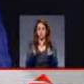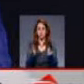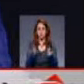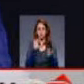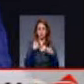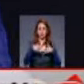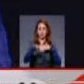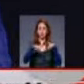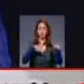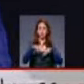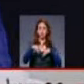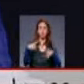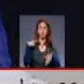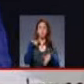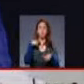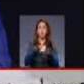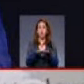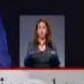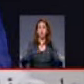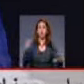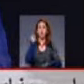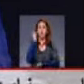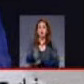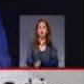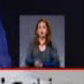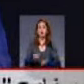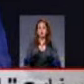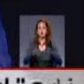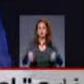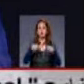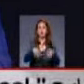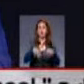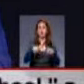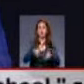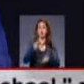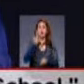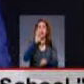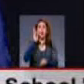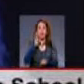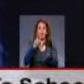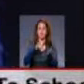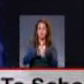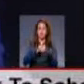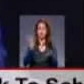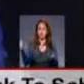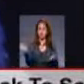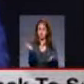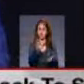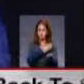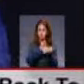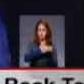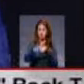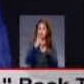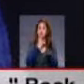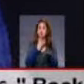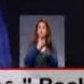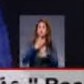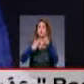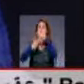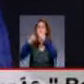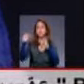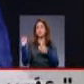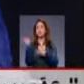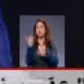شوارعنا تحولت الى دكاكين وفراشات للباعة الجائلين من تاني. وحليني بقى على ما